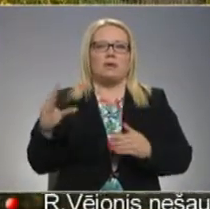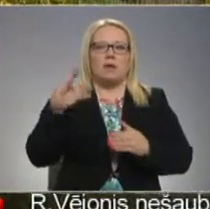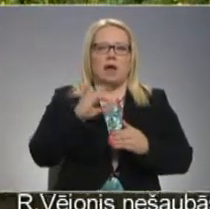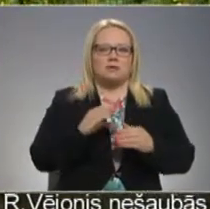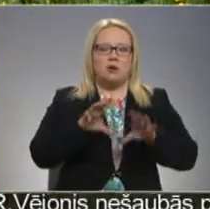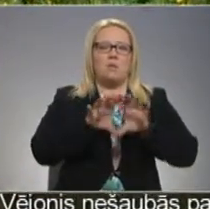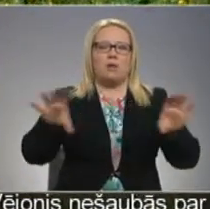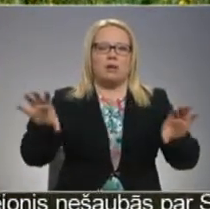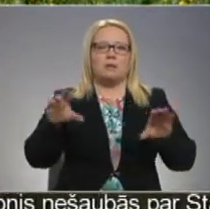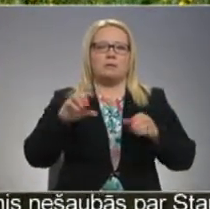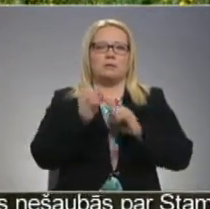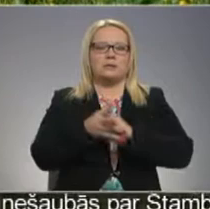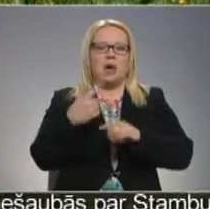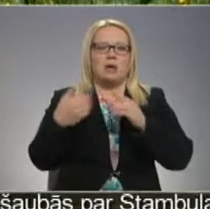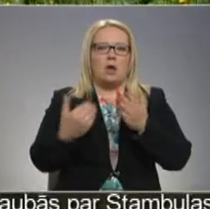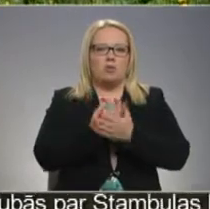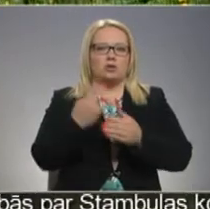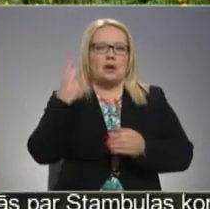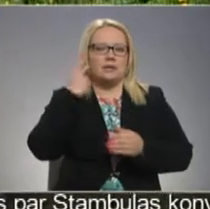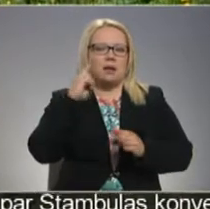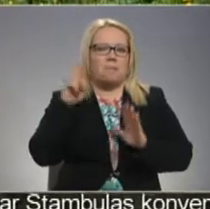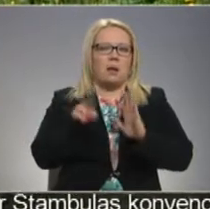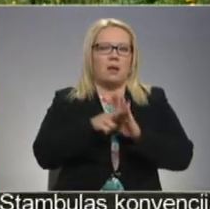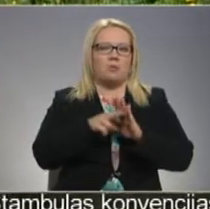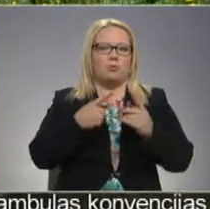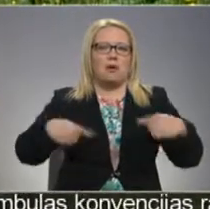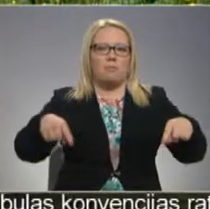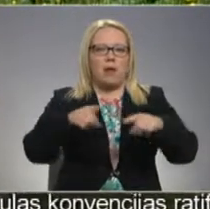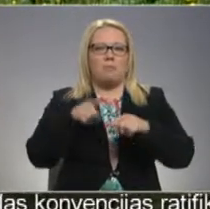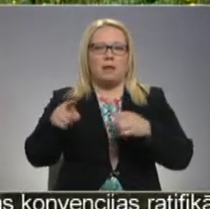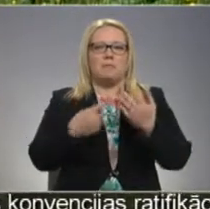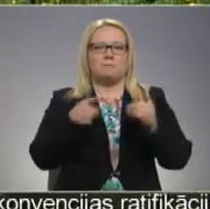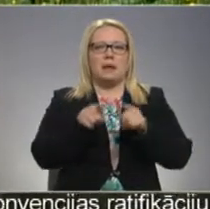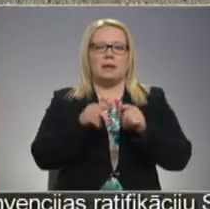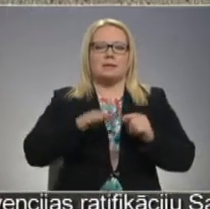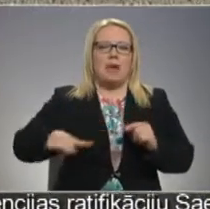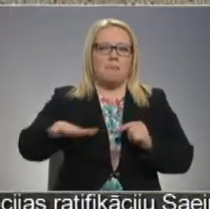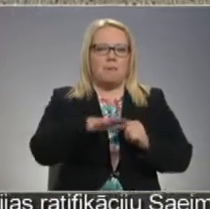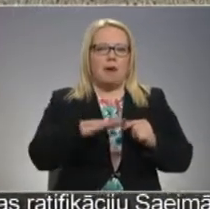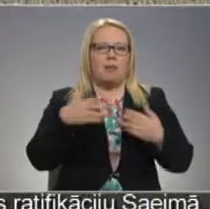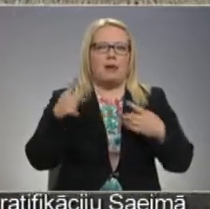meliorācijas sistēmas atjaunošanai, riskam pakļautījos apgabalos pie kādiem pieskaitām arī Zemgalī, tā